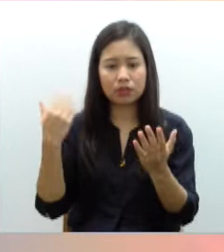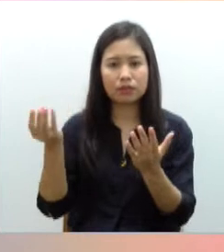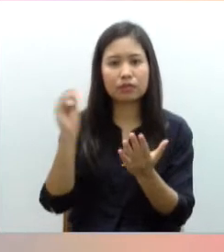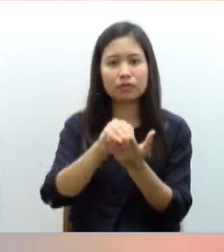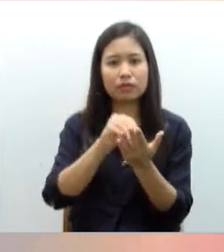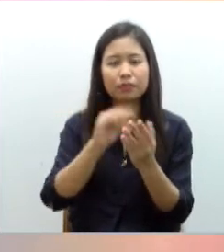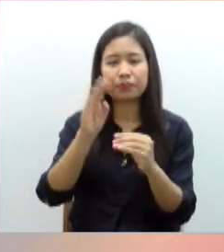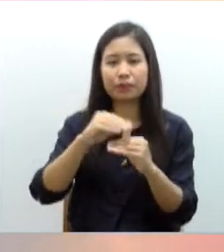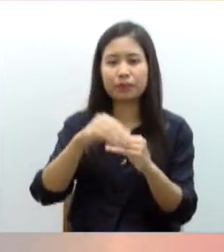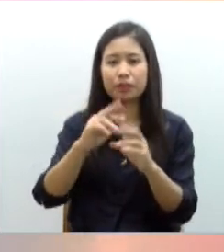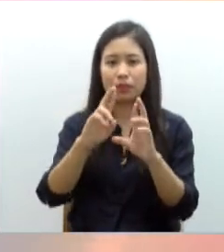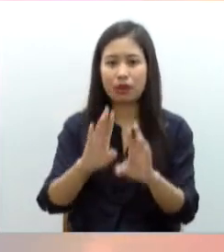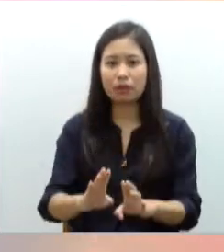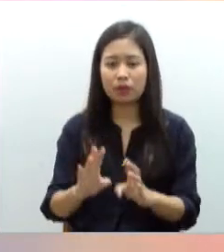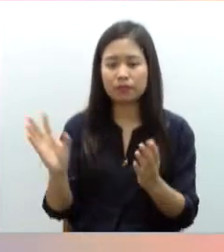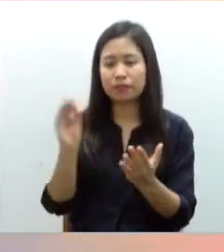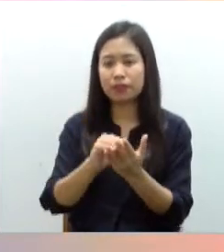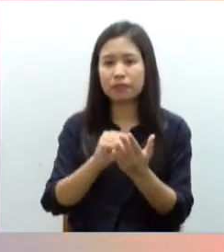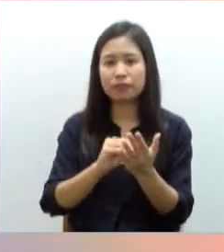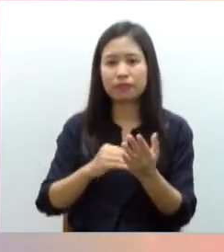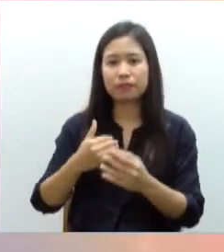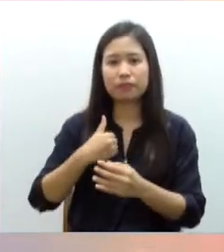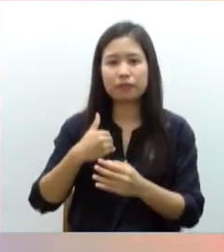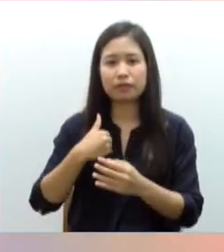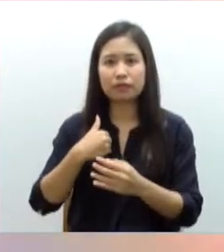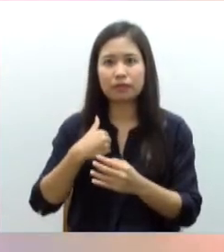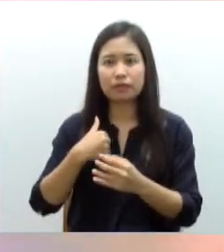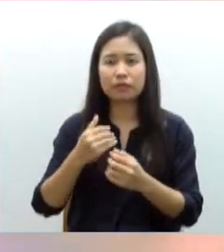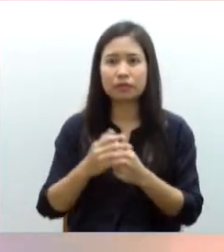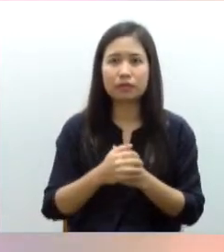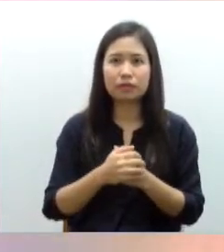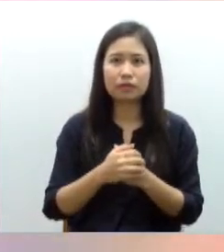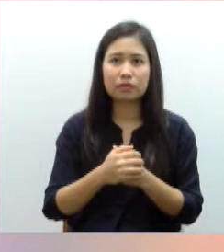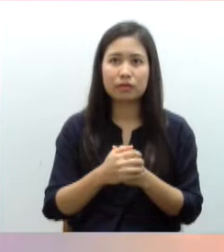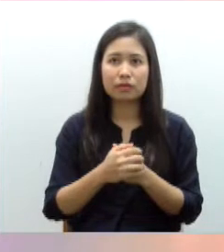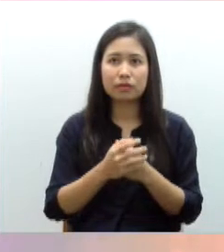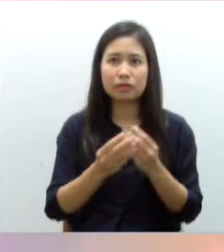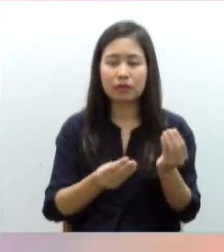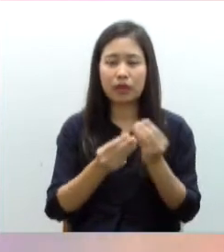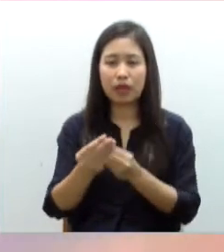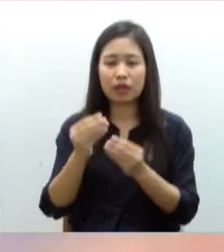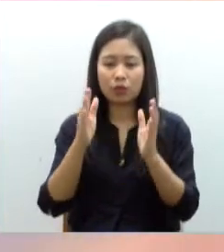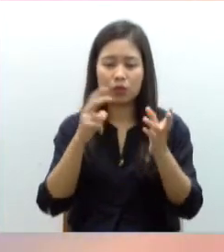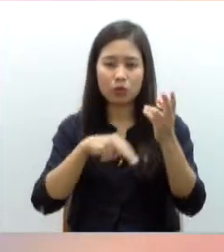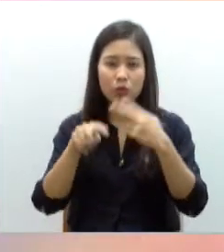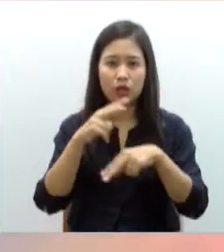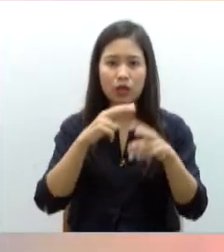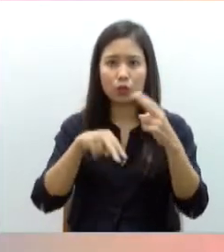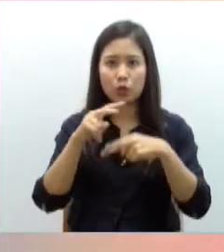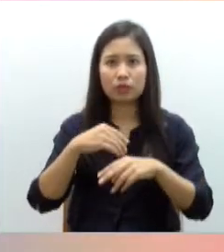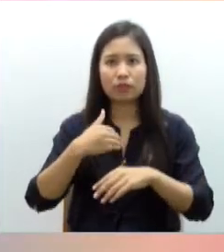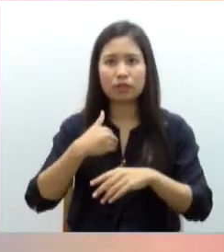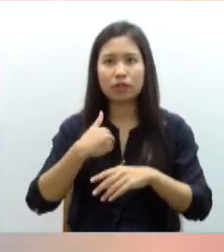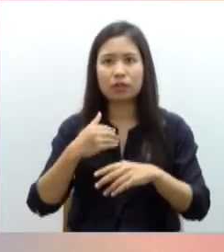ไปนะฮะในการที่จะนำข้อมูลเข้าไปเพื่อจะให้ที่ปรึกษาทำการวิเคราะห์ในเดือนต่อไปนะครับพอข้อมูลเราครบถ้ว